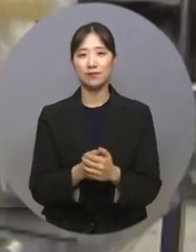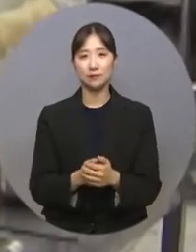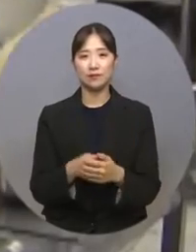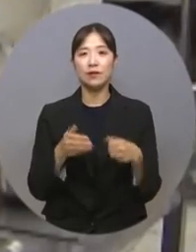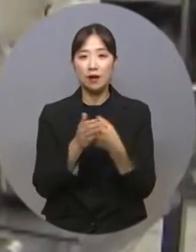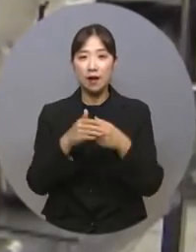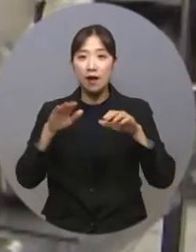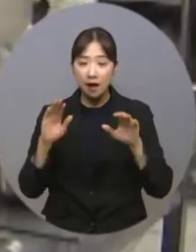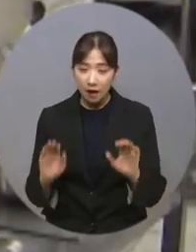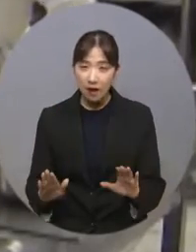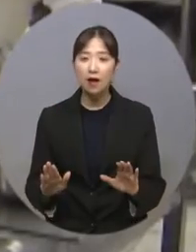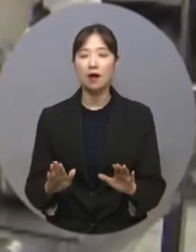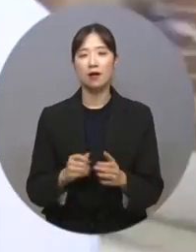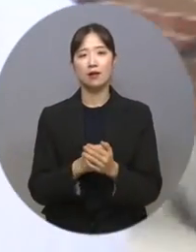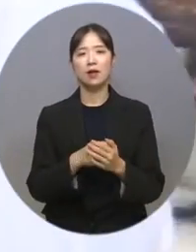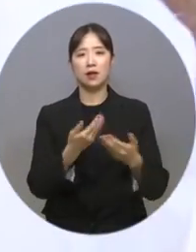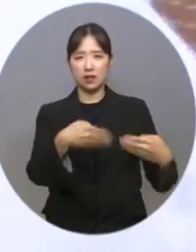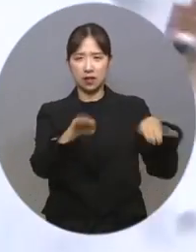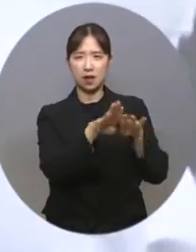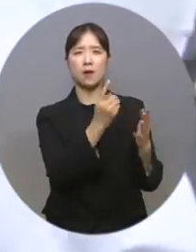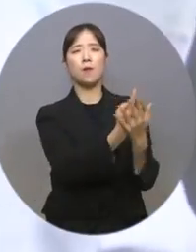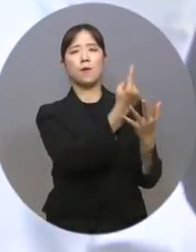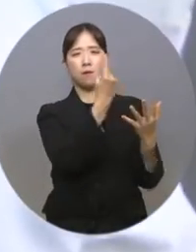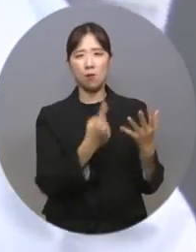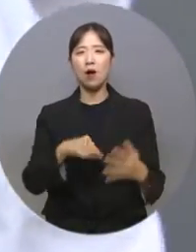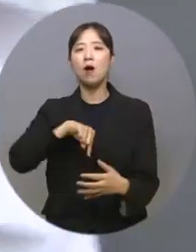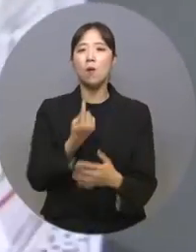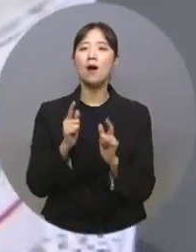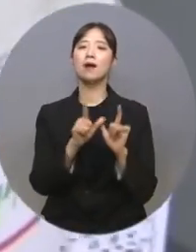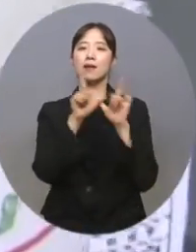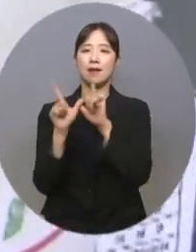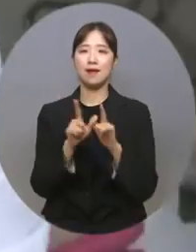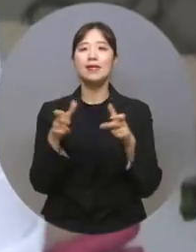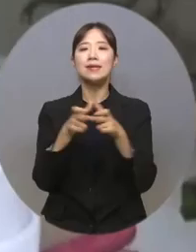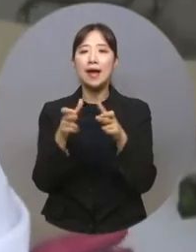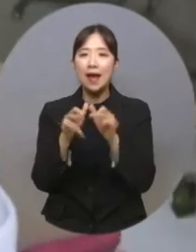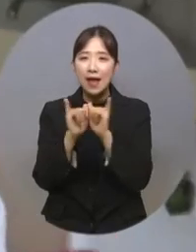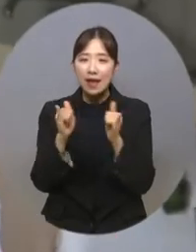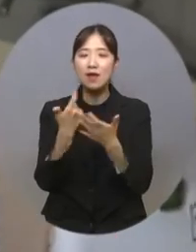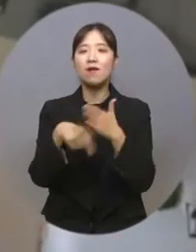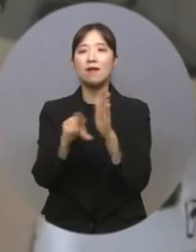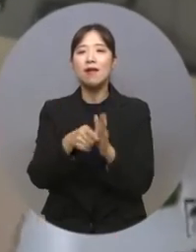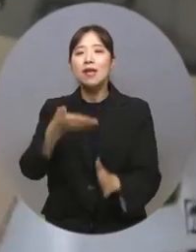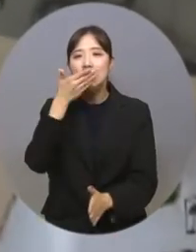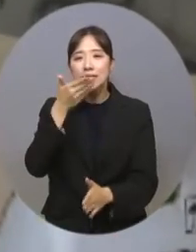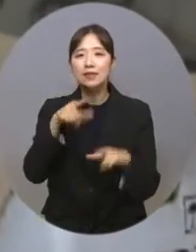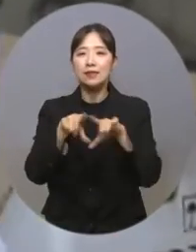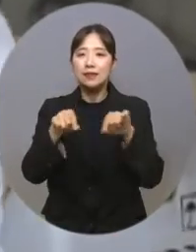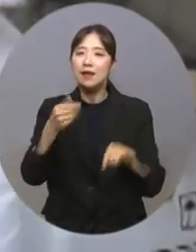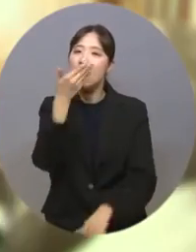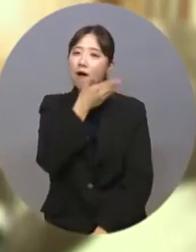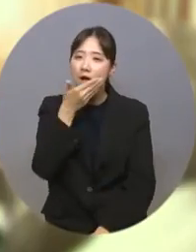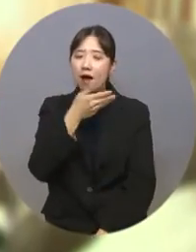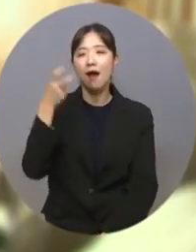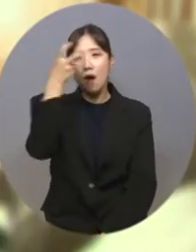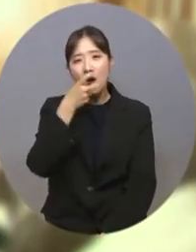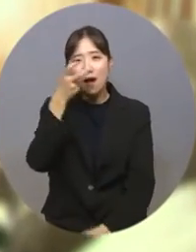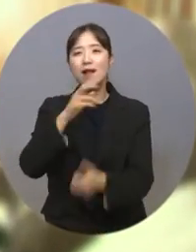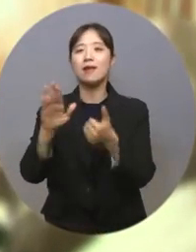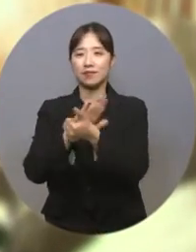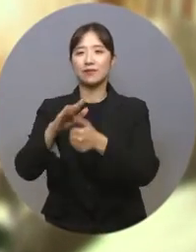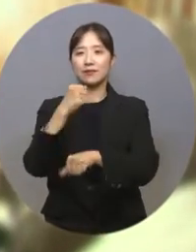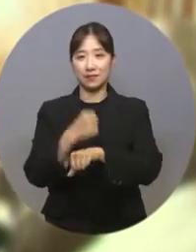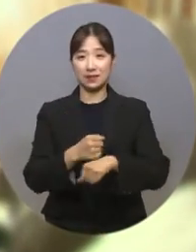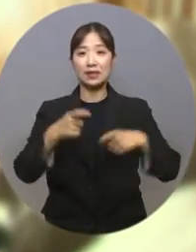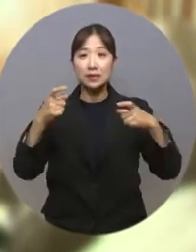복지부는 탈 시설 제가 장애인 즉 쌍년 관리 서비스를 시범 운영합니다 시범 사업 수행 지역은 경기도